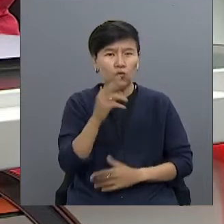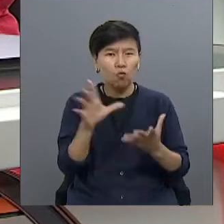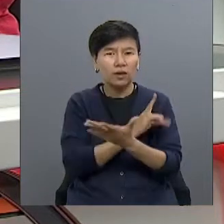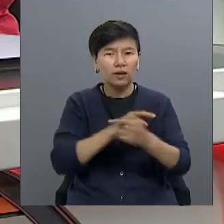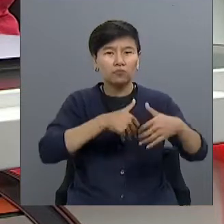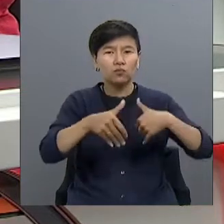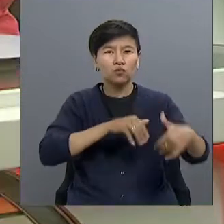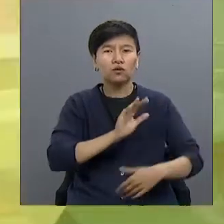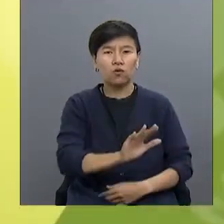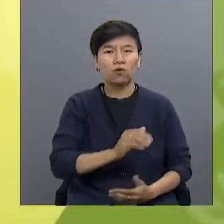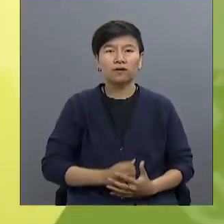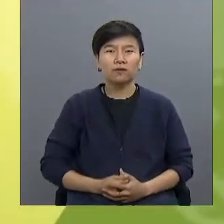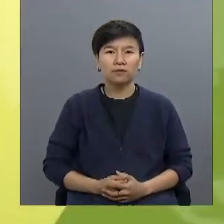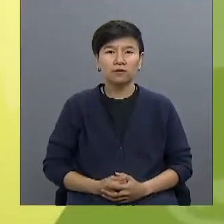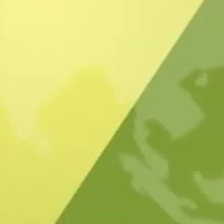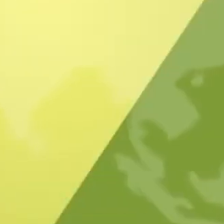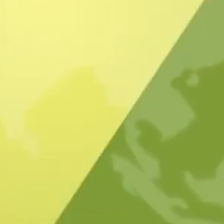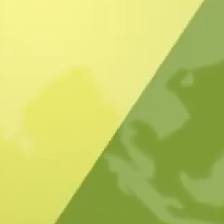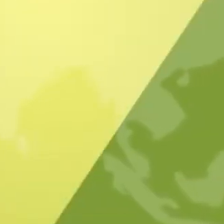นค่ะ